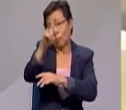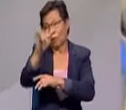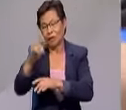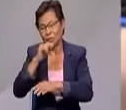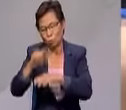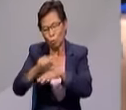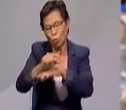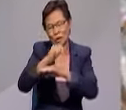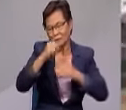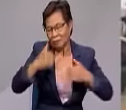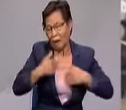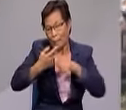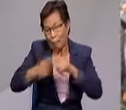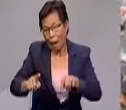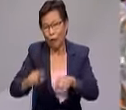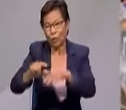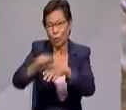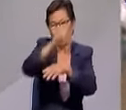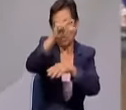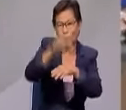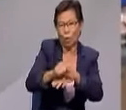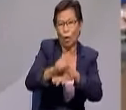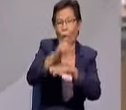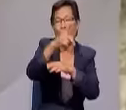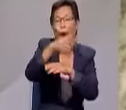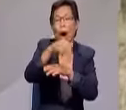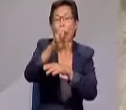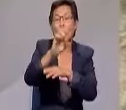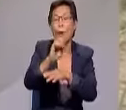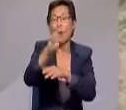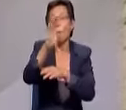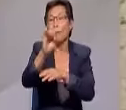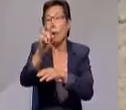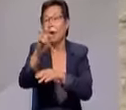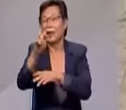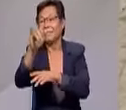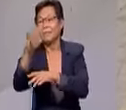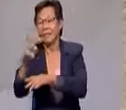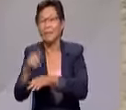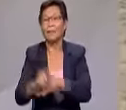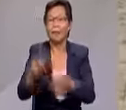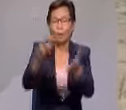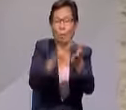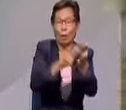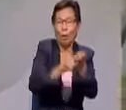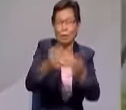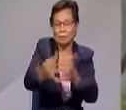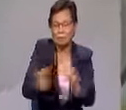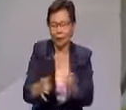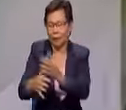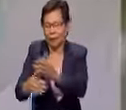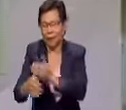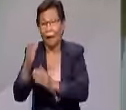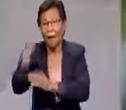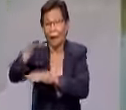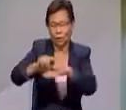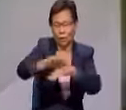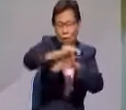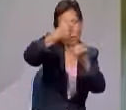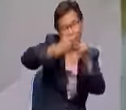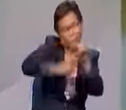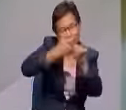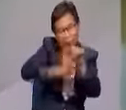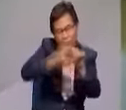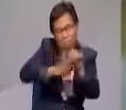digunakan. Sebaliknya, beliau menggunakan probiotik. Probiotik tersebut diiktiraf oleh Jabatan Perikanan dan akan digunakan setiap